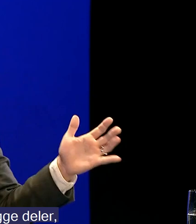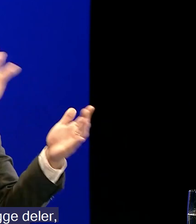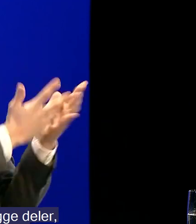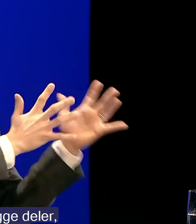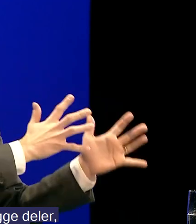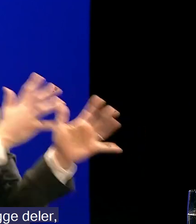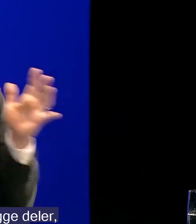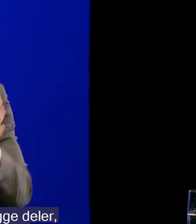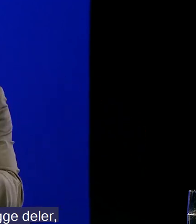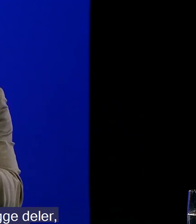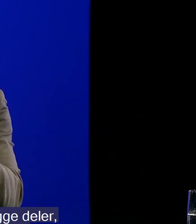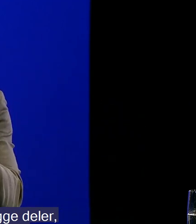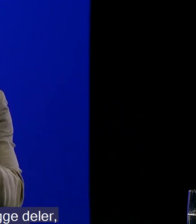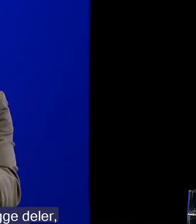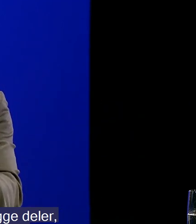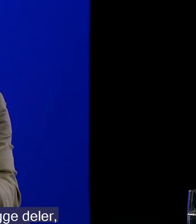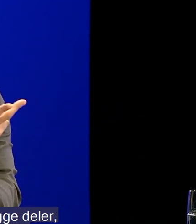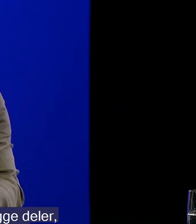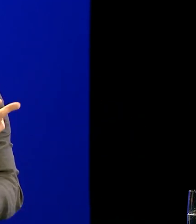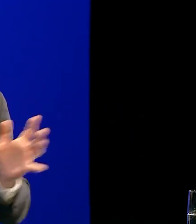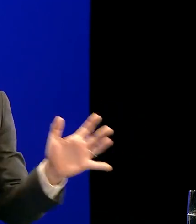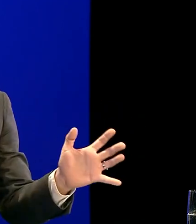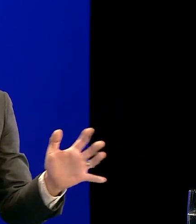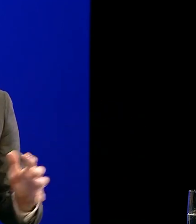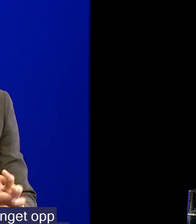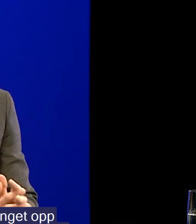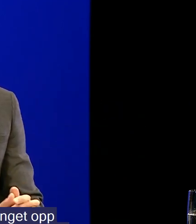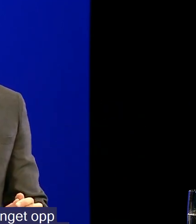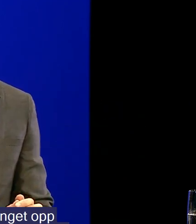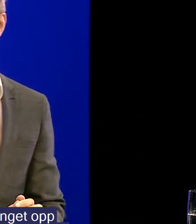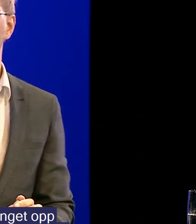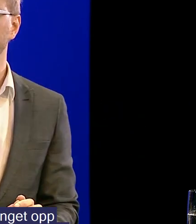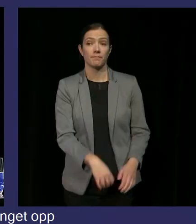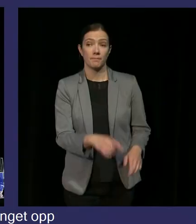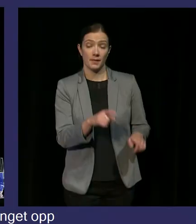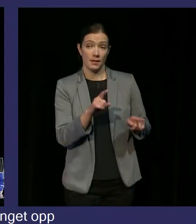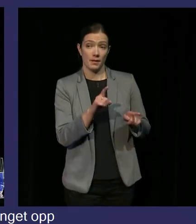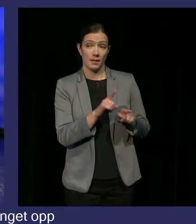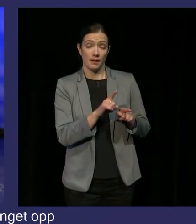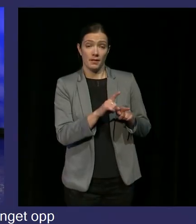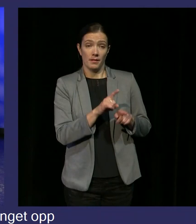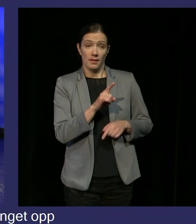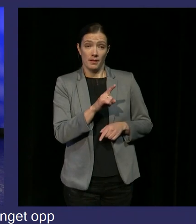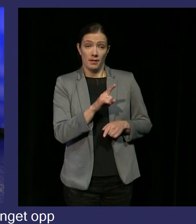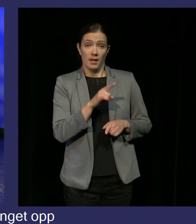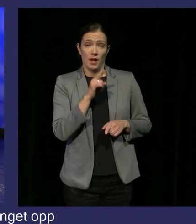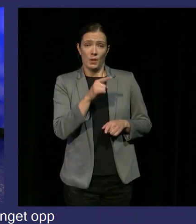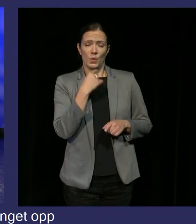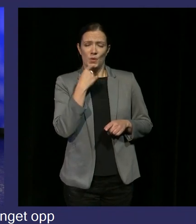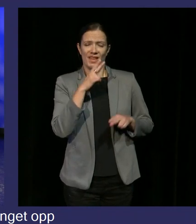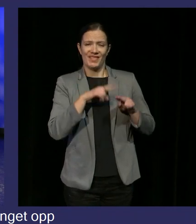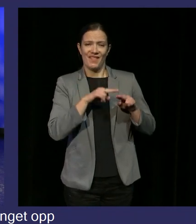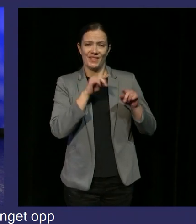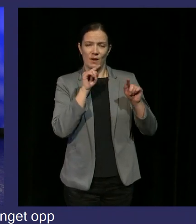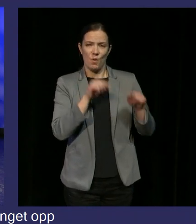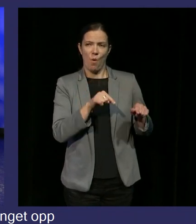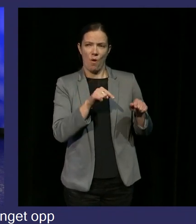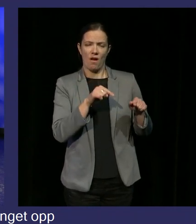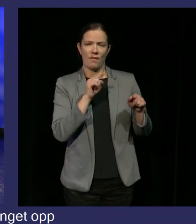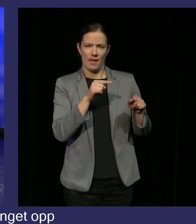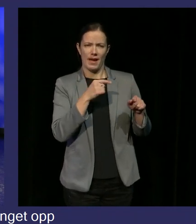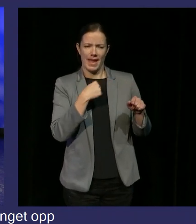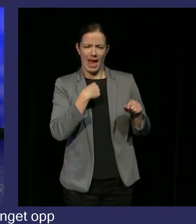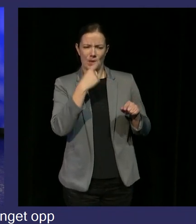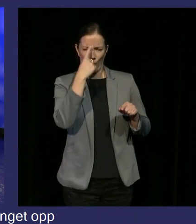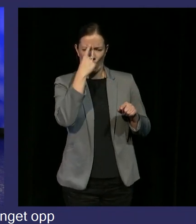deler, både CE og talespråk og tegnspråk. Og det du innom nå har jeg,